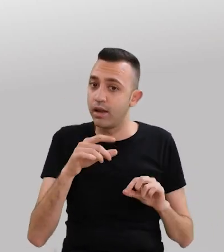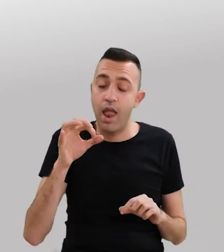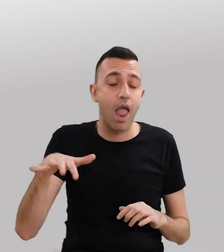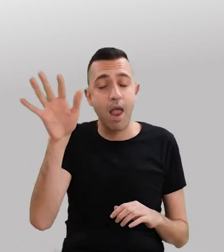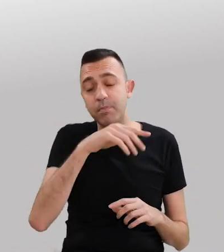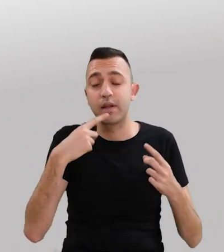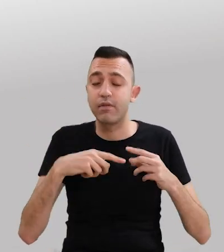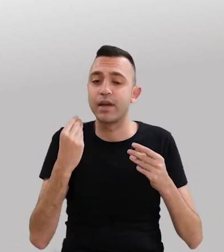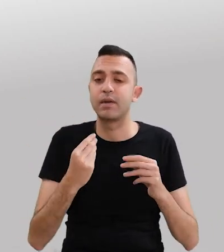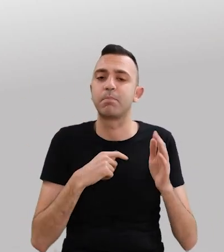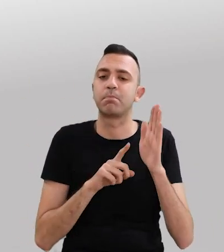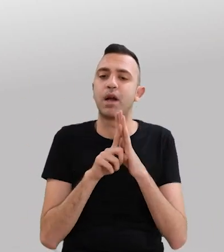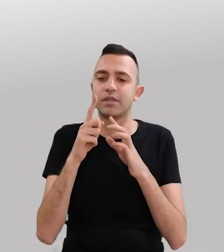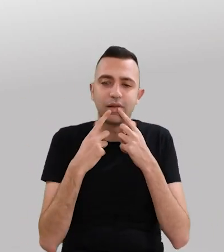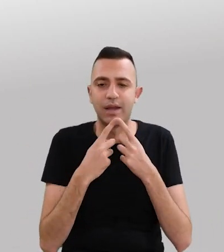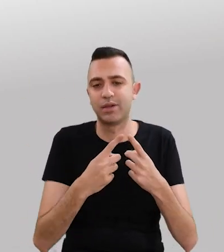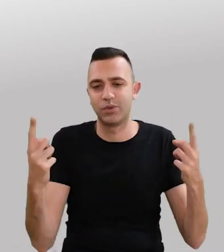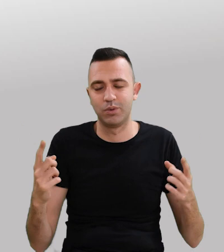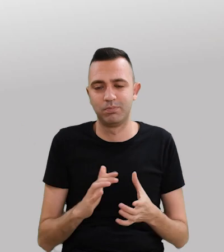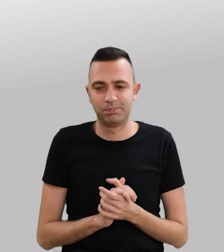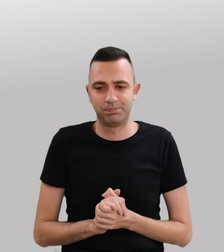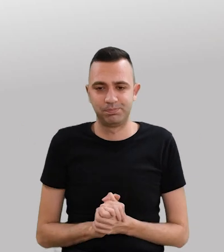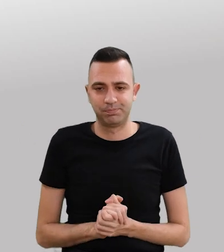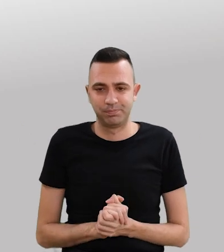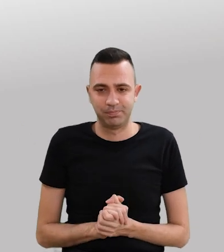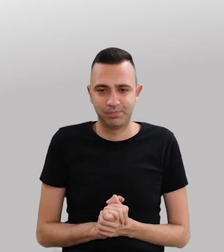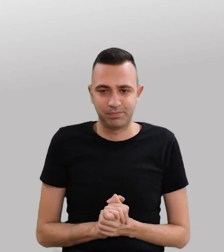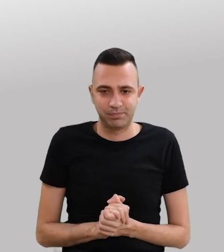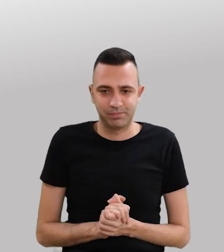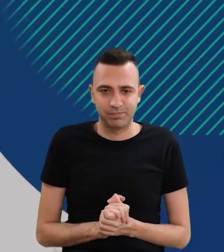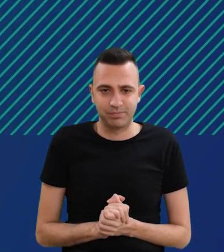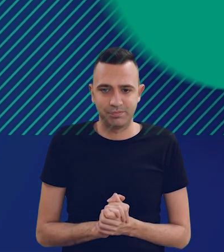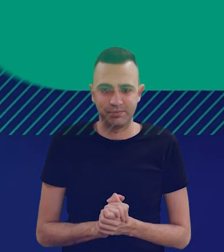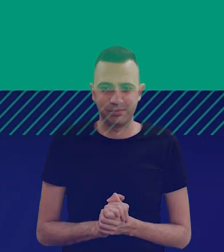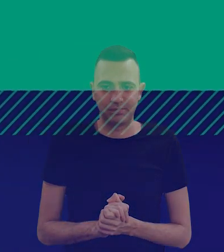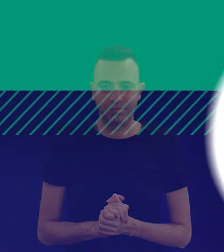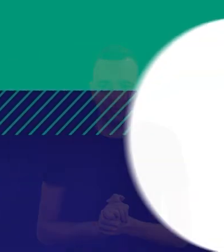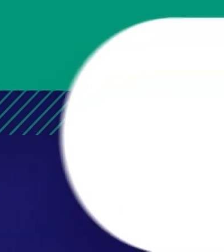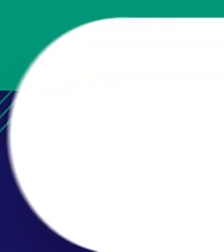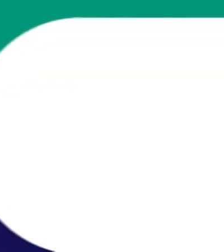LGS matematik soruları çözdük hepinize sınavında başarılar diliyoruz muz